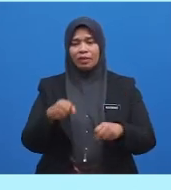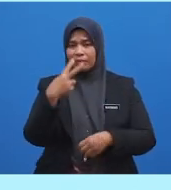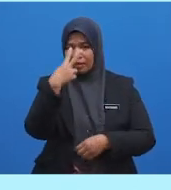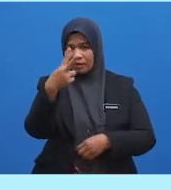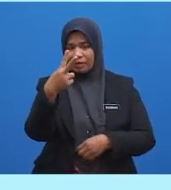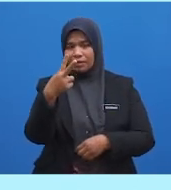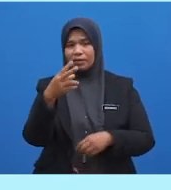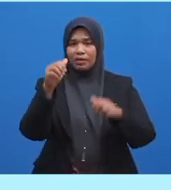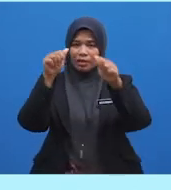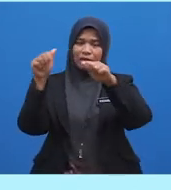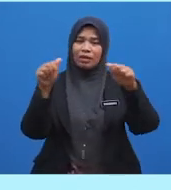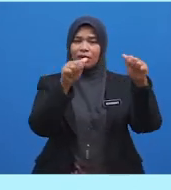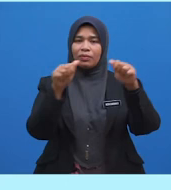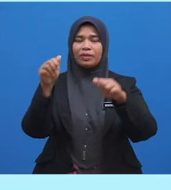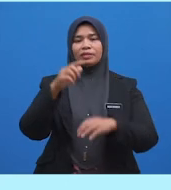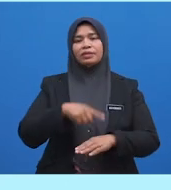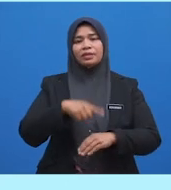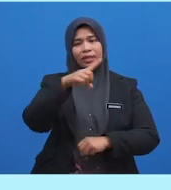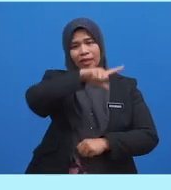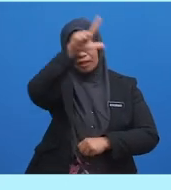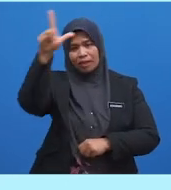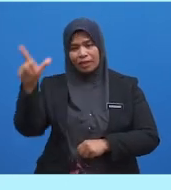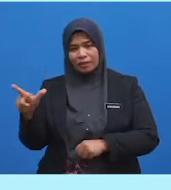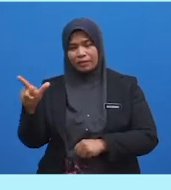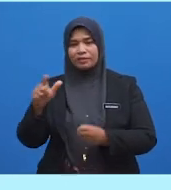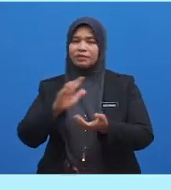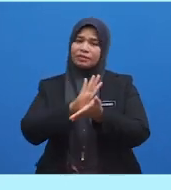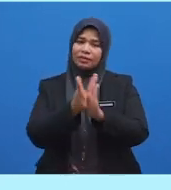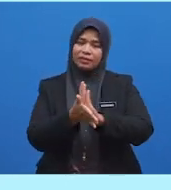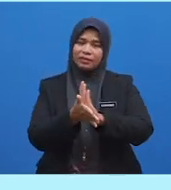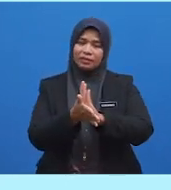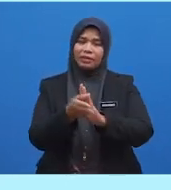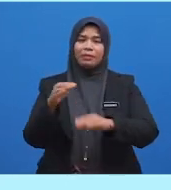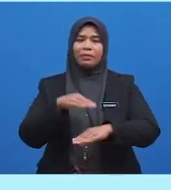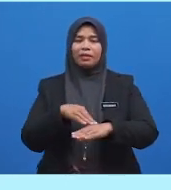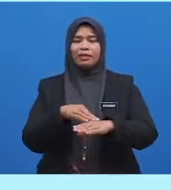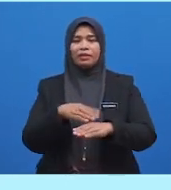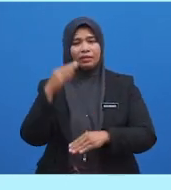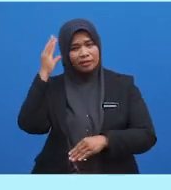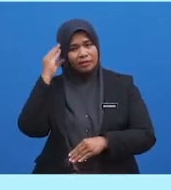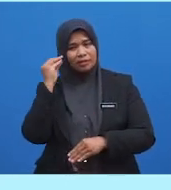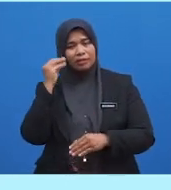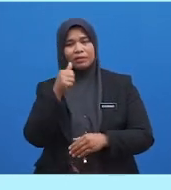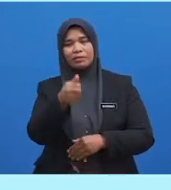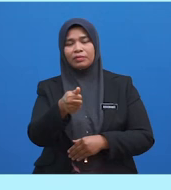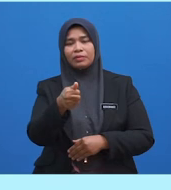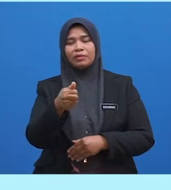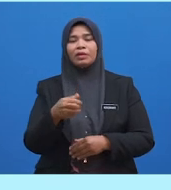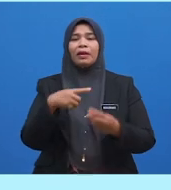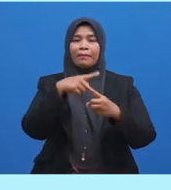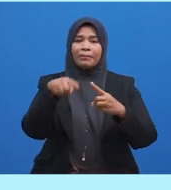melihat awan dilangit jadi pada pendapat kamu